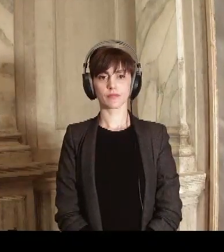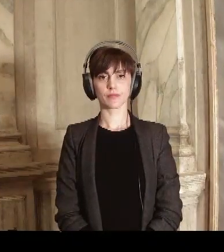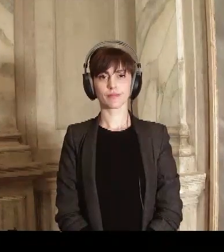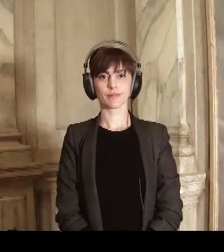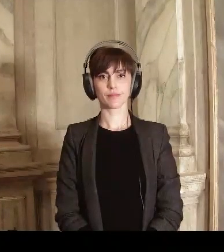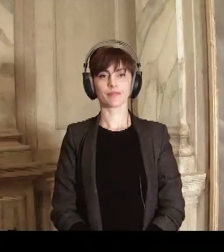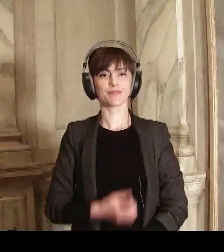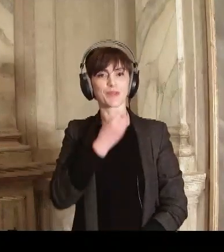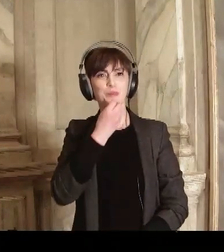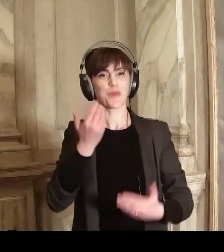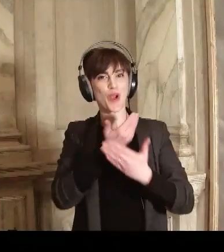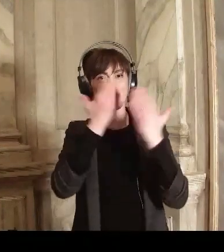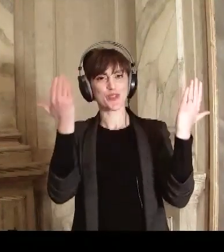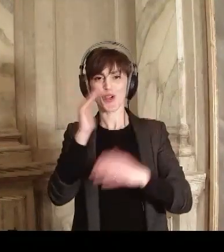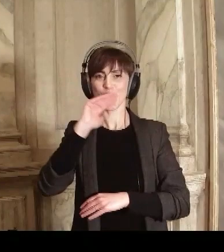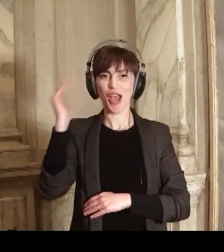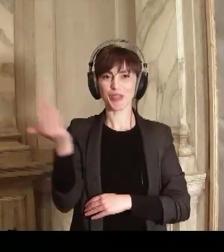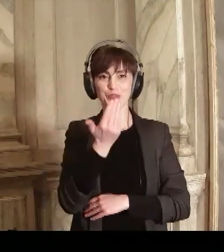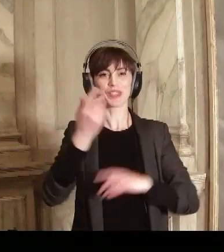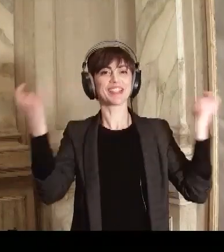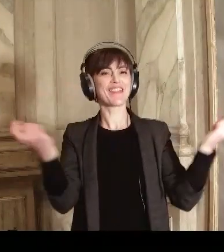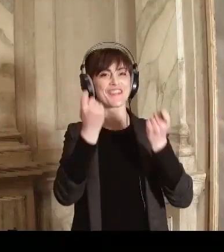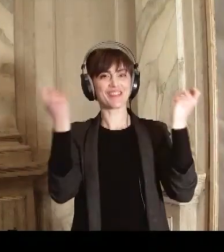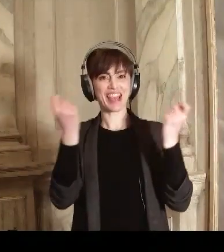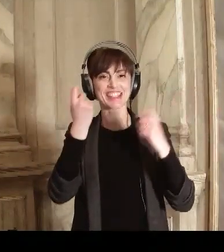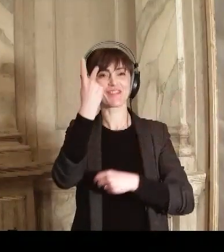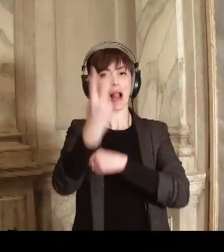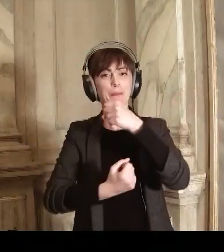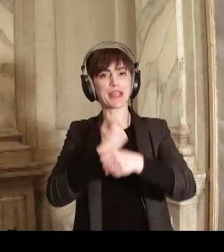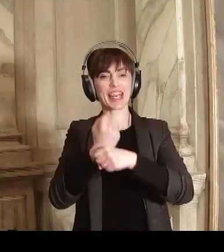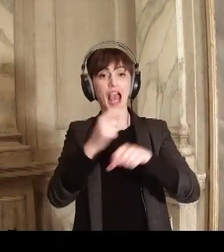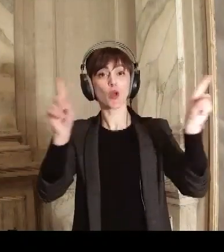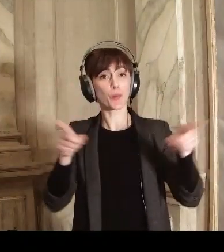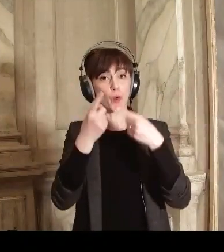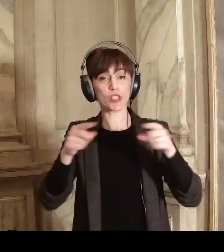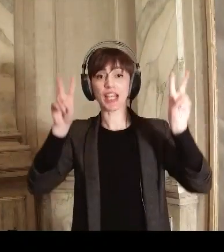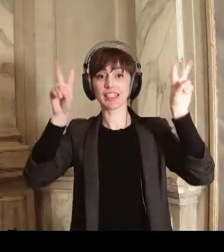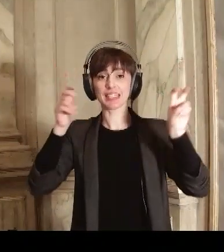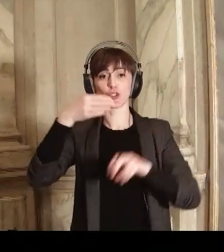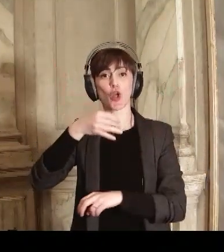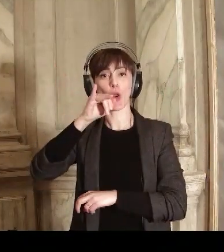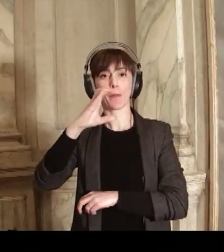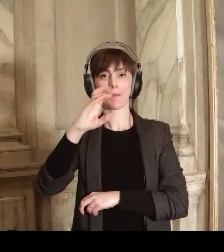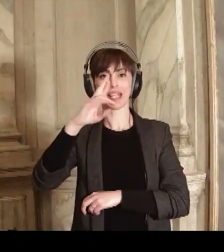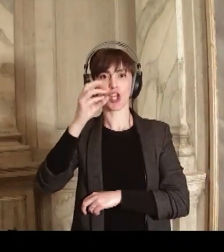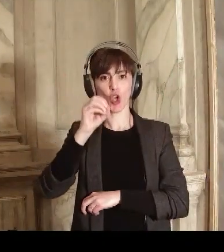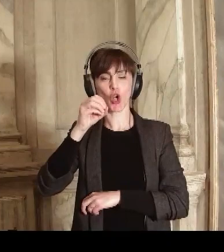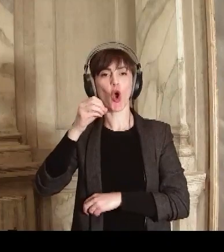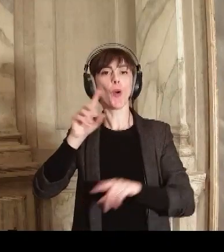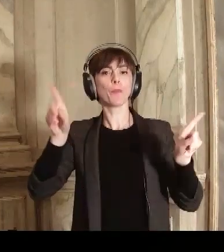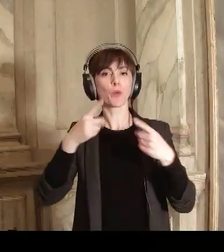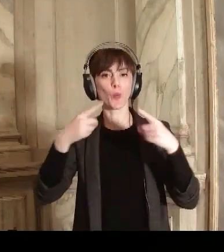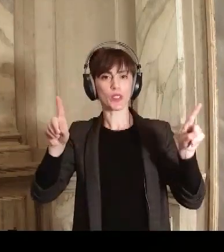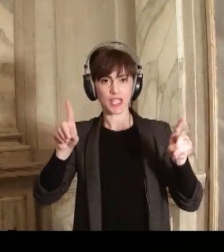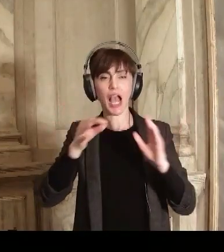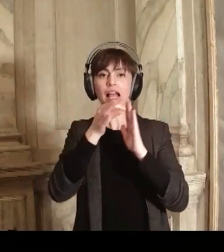Buongiorno a tutti. Il Festival della Biennale Musica Micro Music si svolgerà dal 16 al 29 ottobre ed è dedicato al